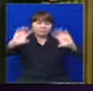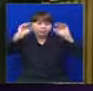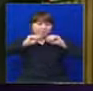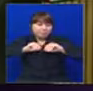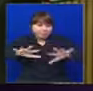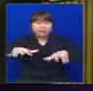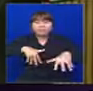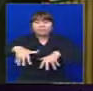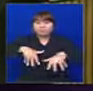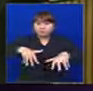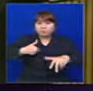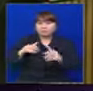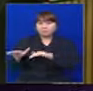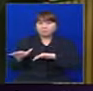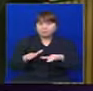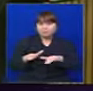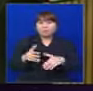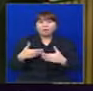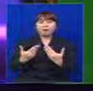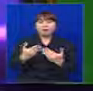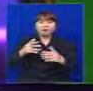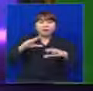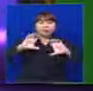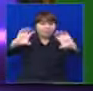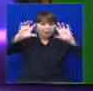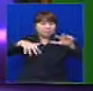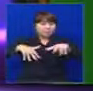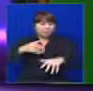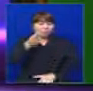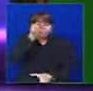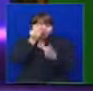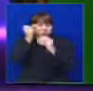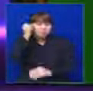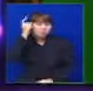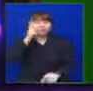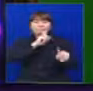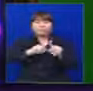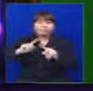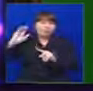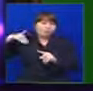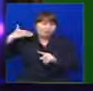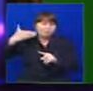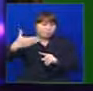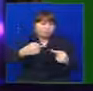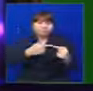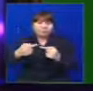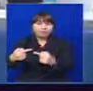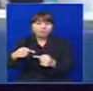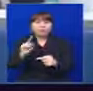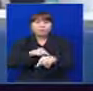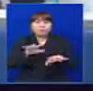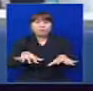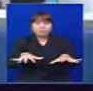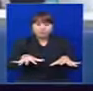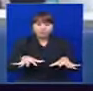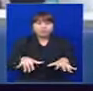นพร้อมทั้งสร้างความเข้าใจระหว่างรัฐกับประชาชนในทุกเหตุการณ์ต่างๆมาต่อเนื่องทั้งในยามปกติ